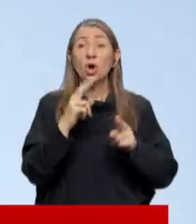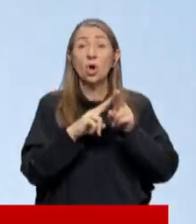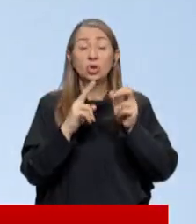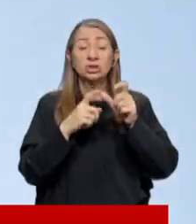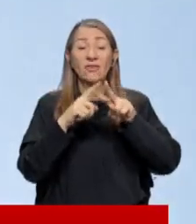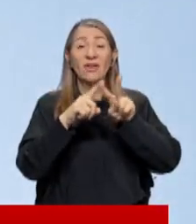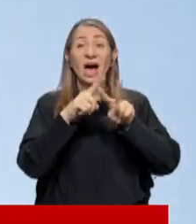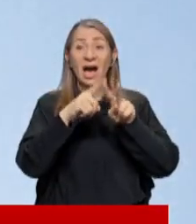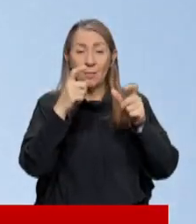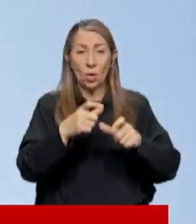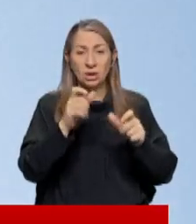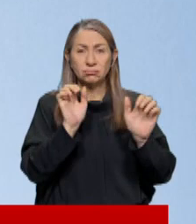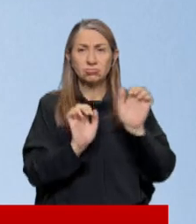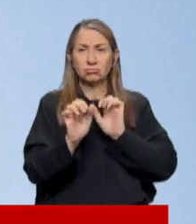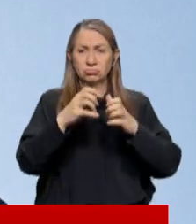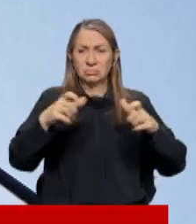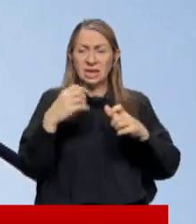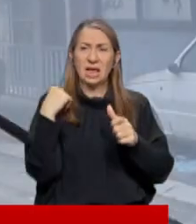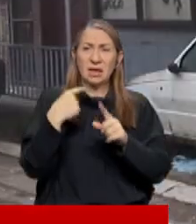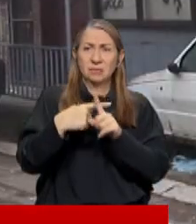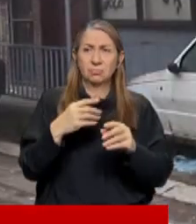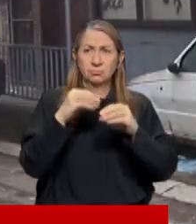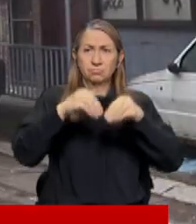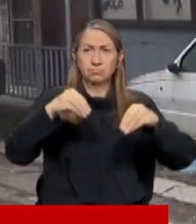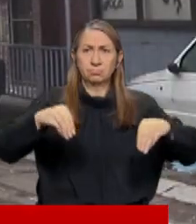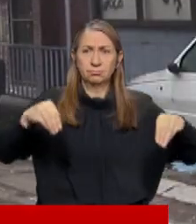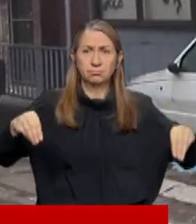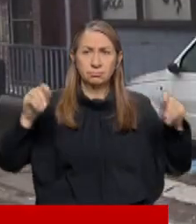Sırplar da bölgede kurdukları barikatlara yenilerini ekledi.